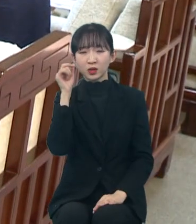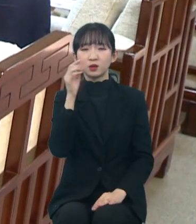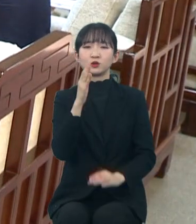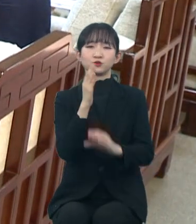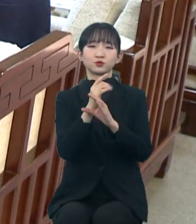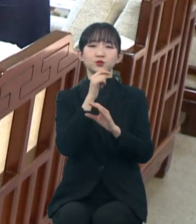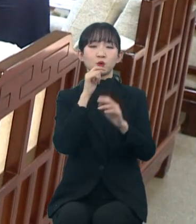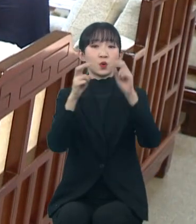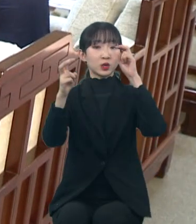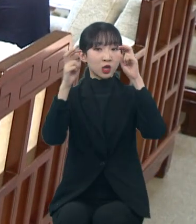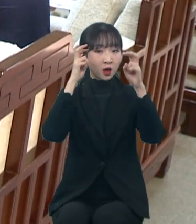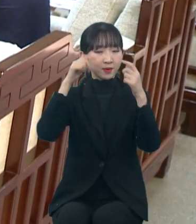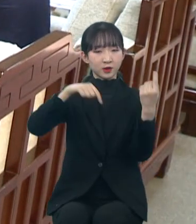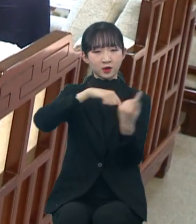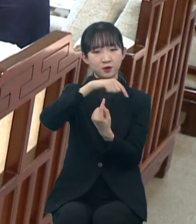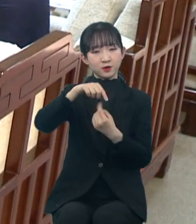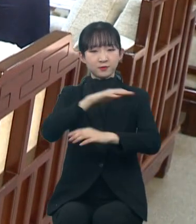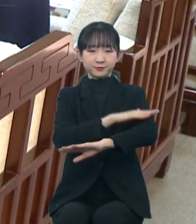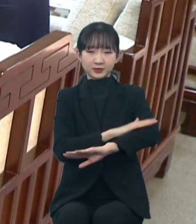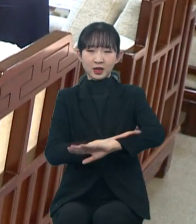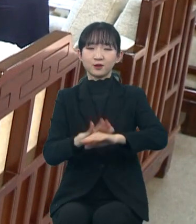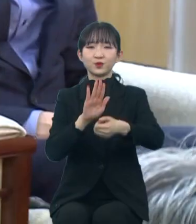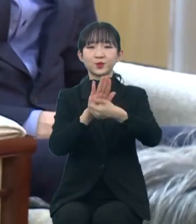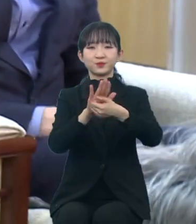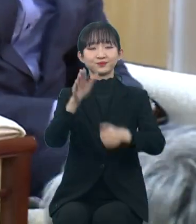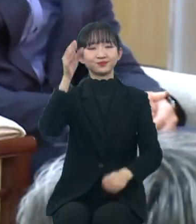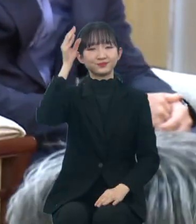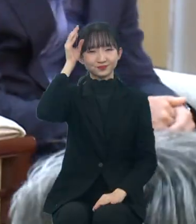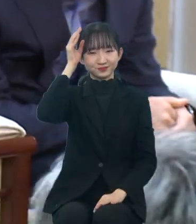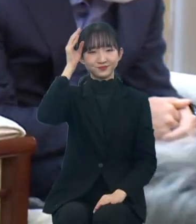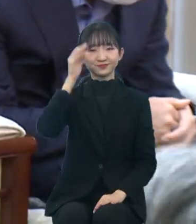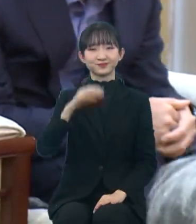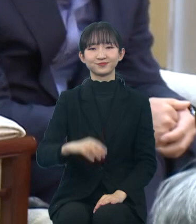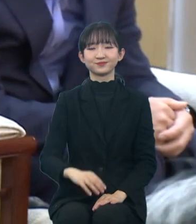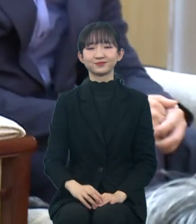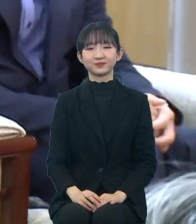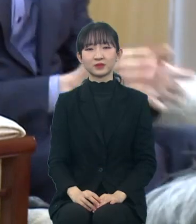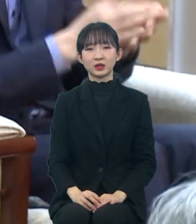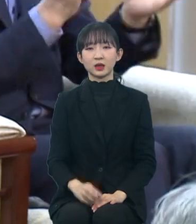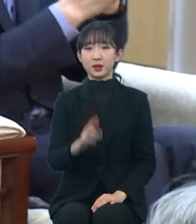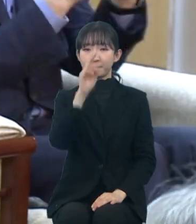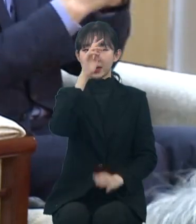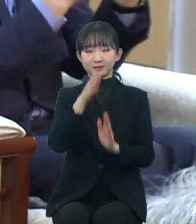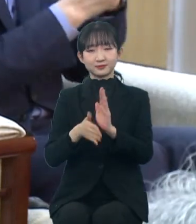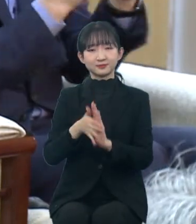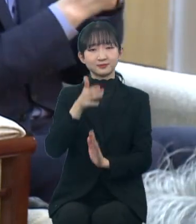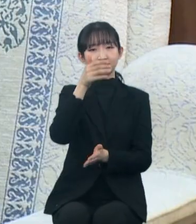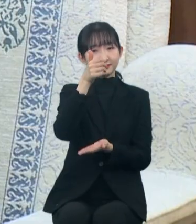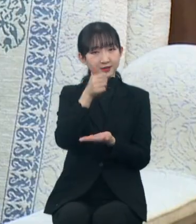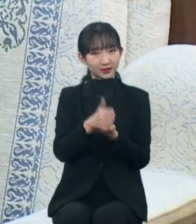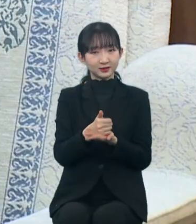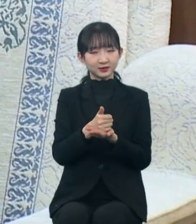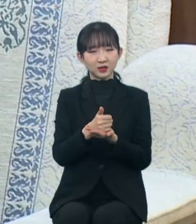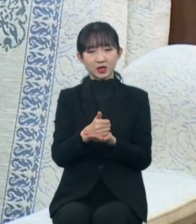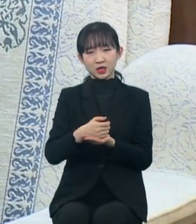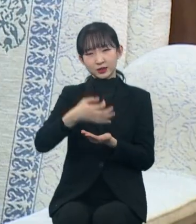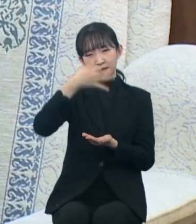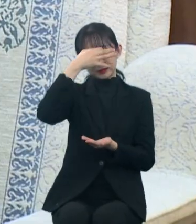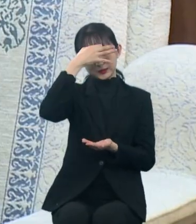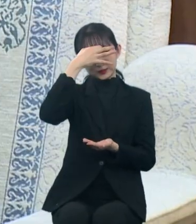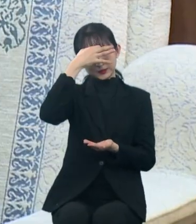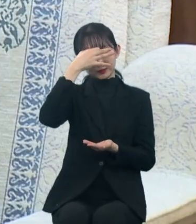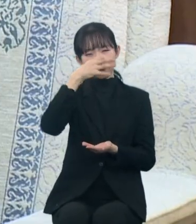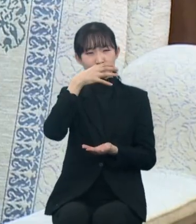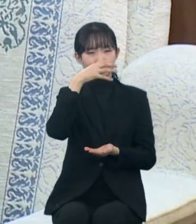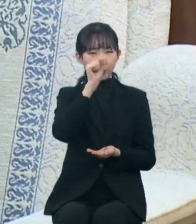중소기업의 경영 정상화에 도움이 될 것으로 기대하고 있습니다. 박남춘 인천시장은 기술력이 우수한